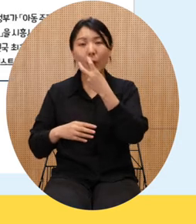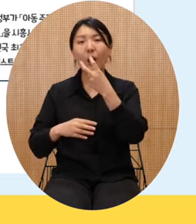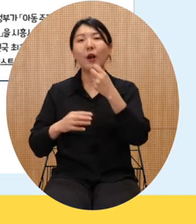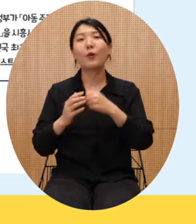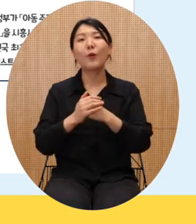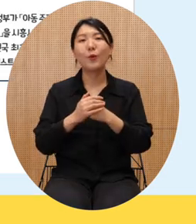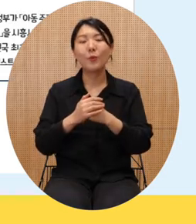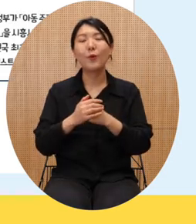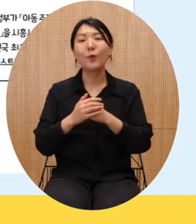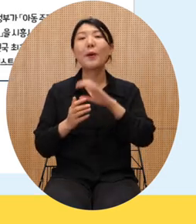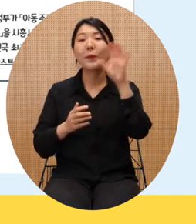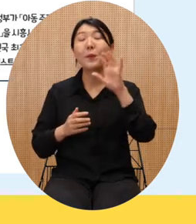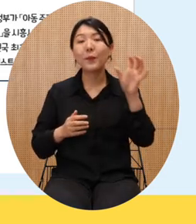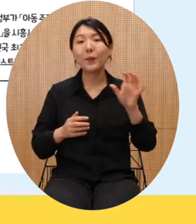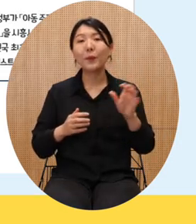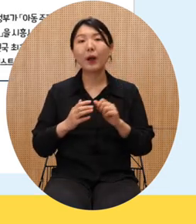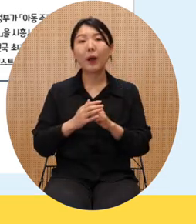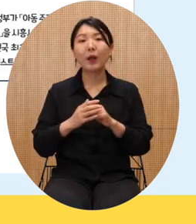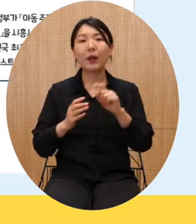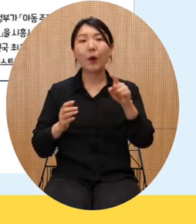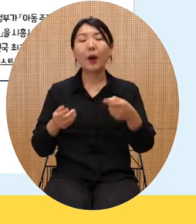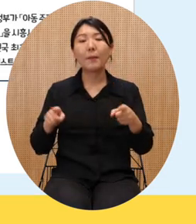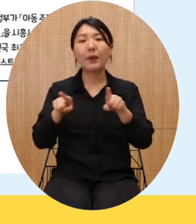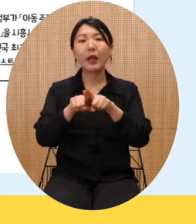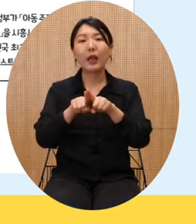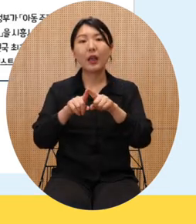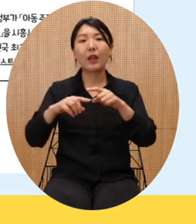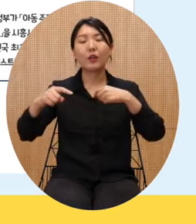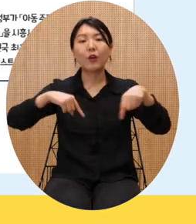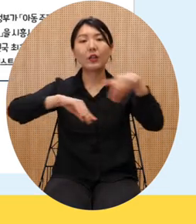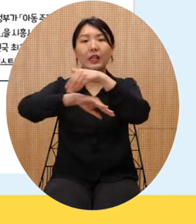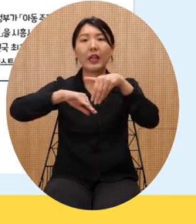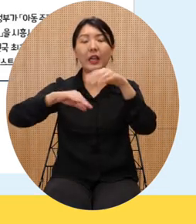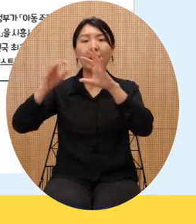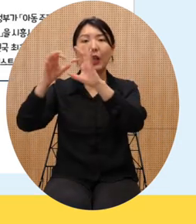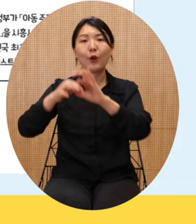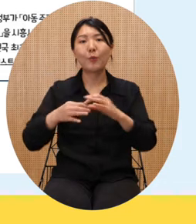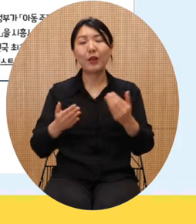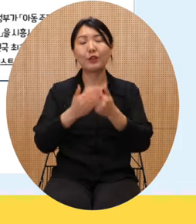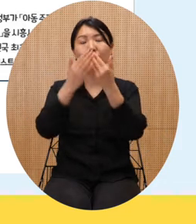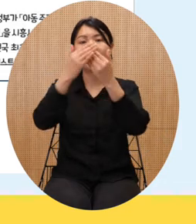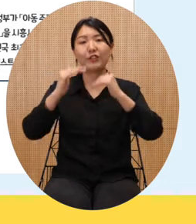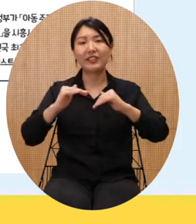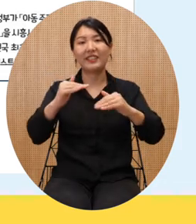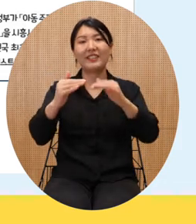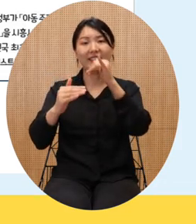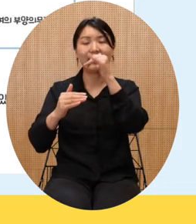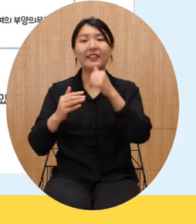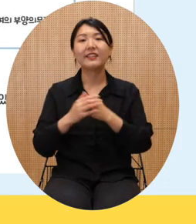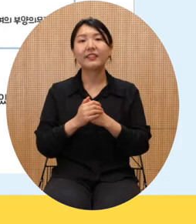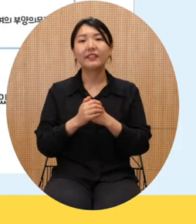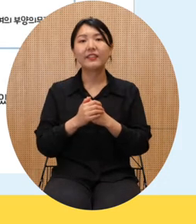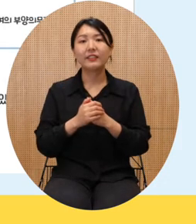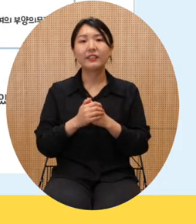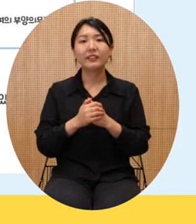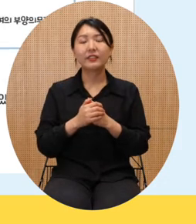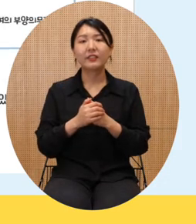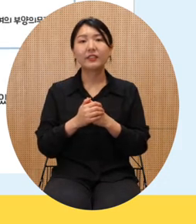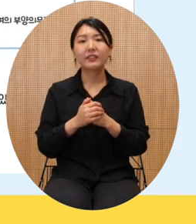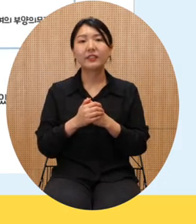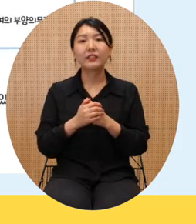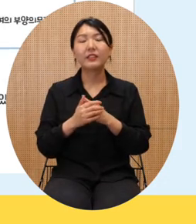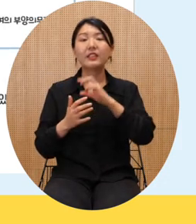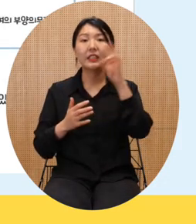조사와 연구 과정이 있고, 그리고 그거와 함께 정책을 계속 발전시키는 과정이 있었습니다.